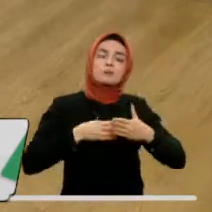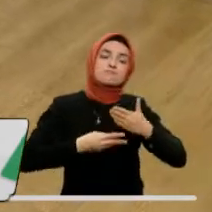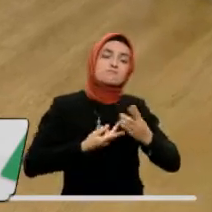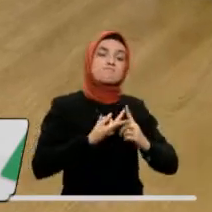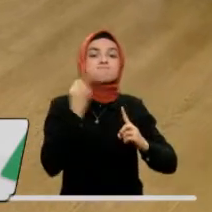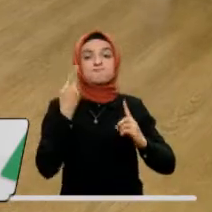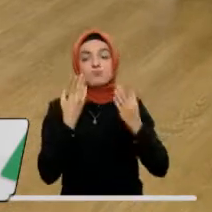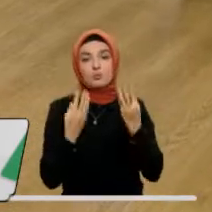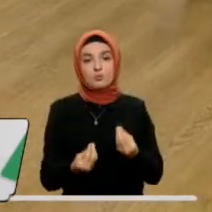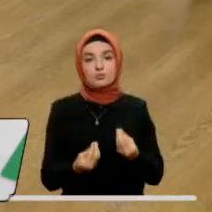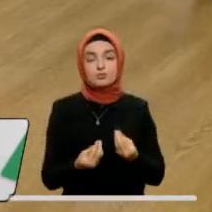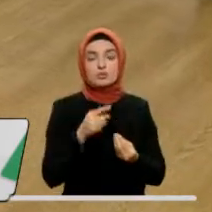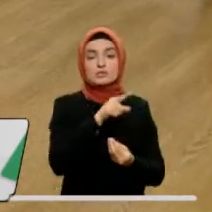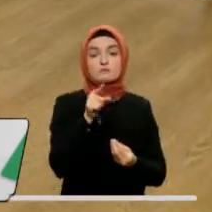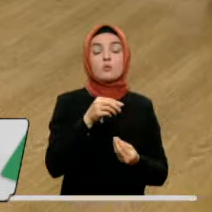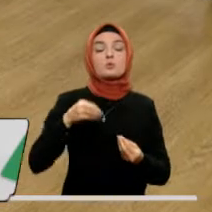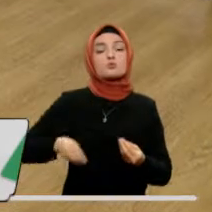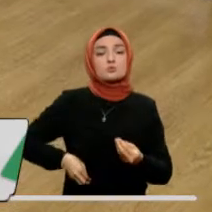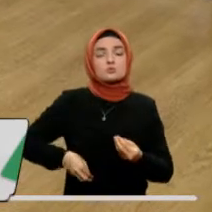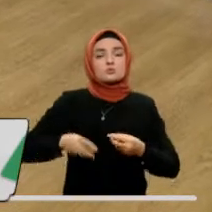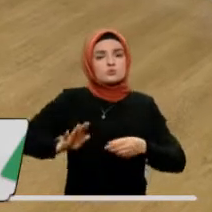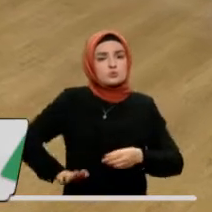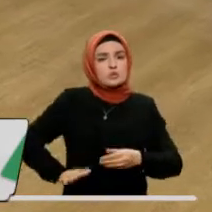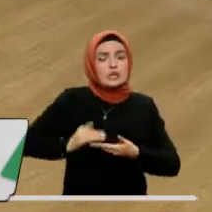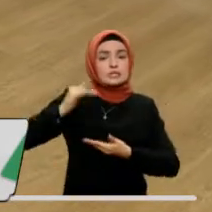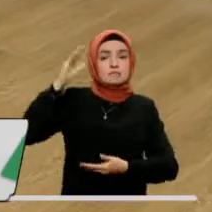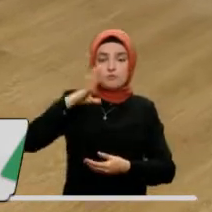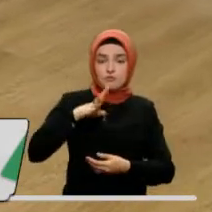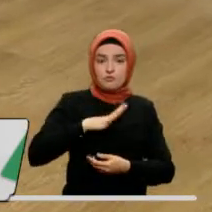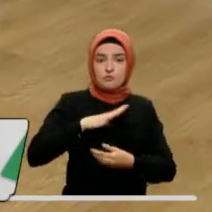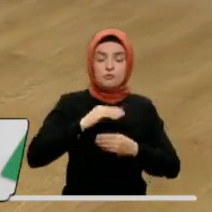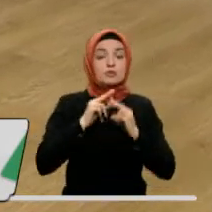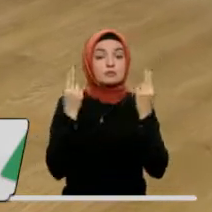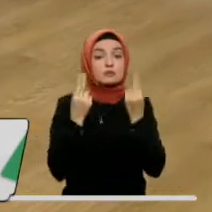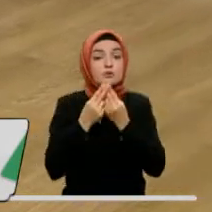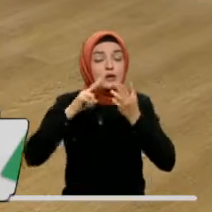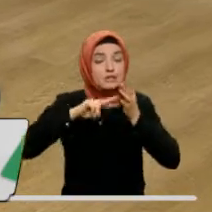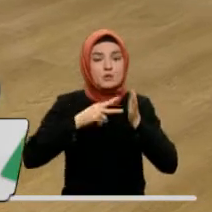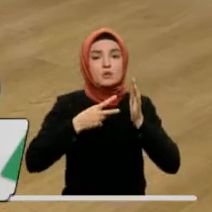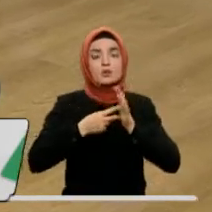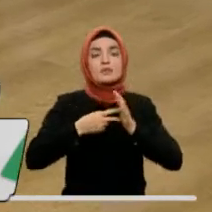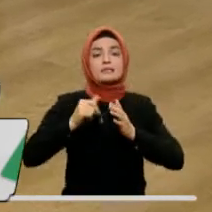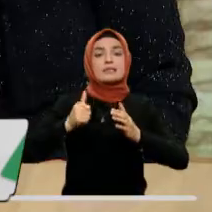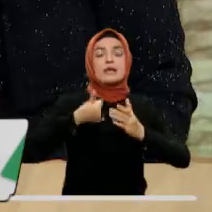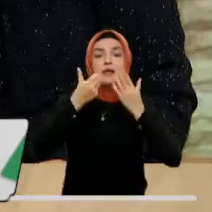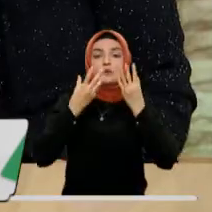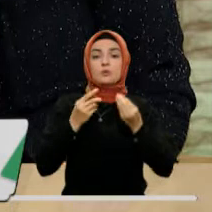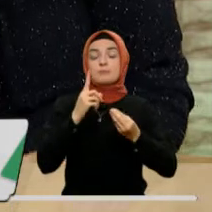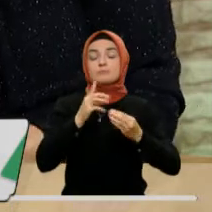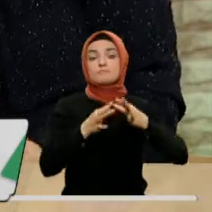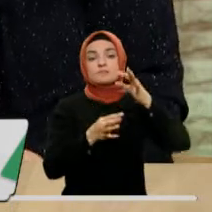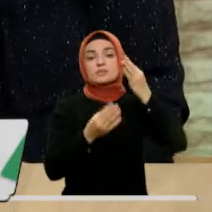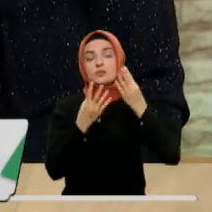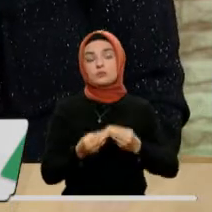Yani siz orada suçlu bir çocuk da yetiştirebilirsiniz. Dünyayı yönetebilecek, değer yargısına sahip örnek bir insan da yetiştirebilirsiniz. Hocam